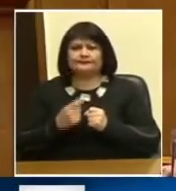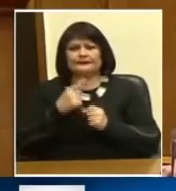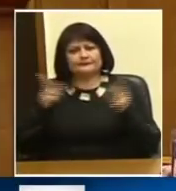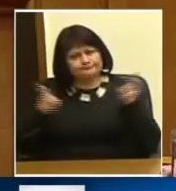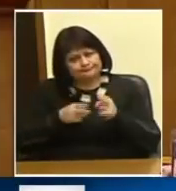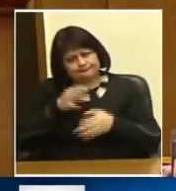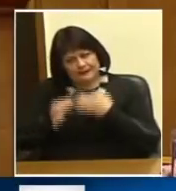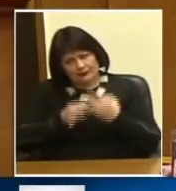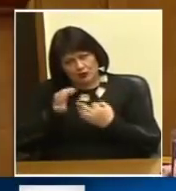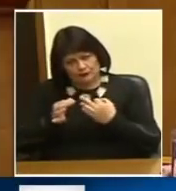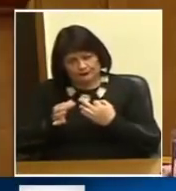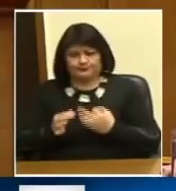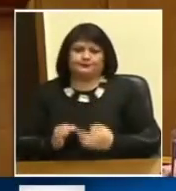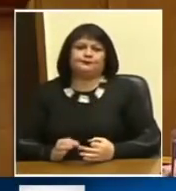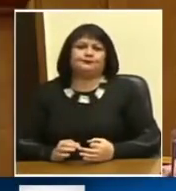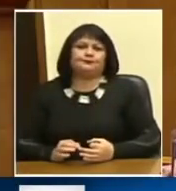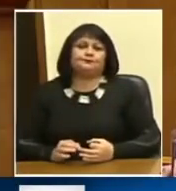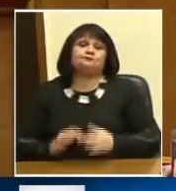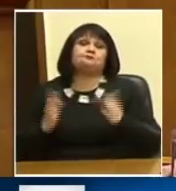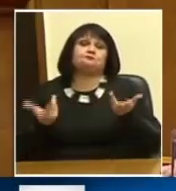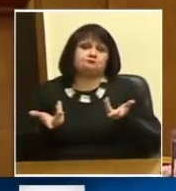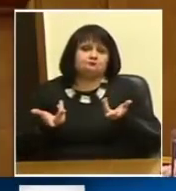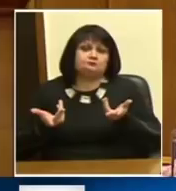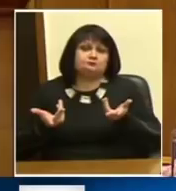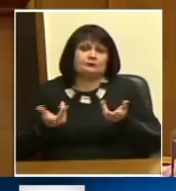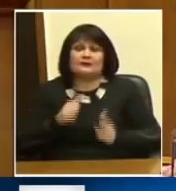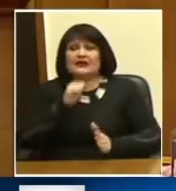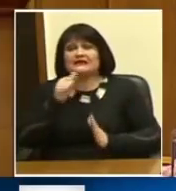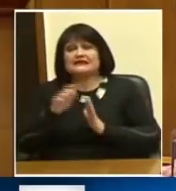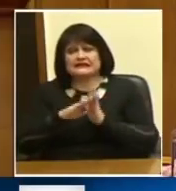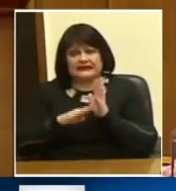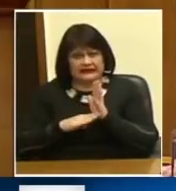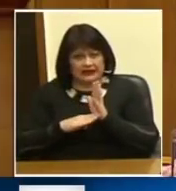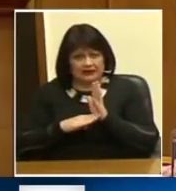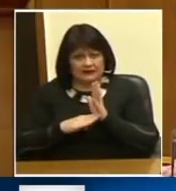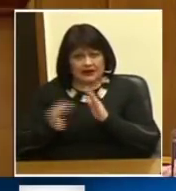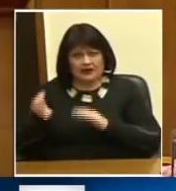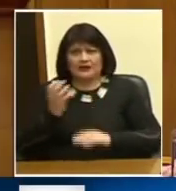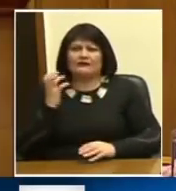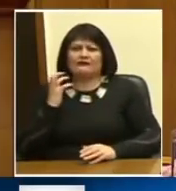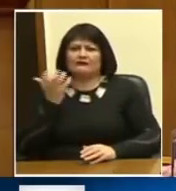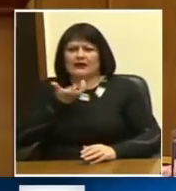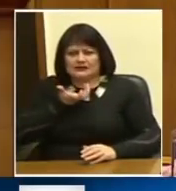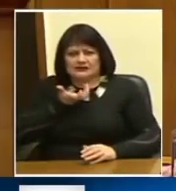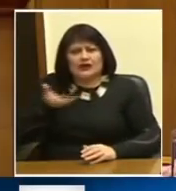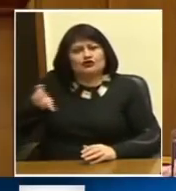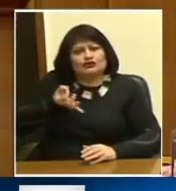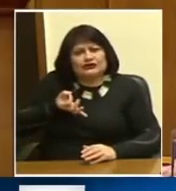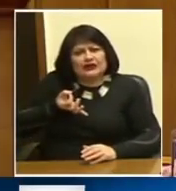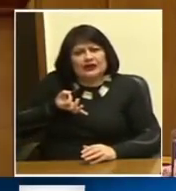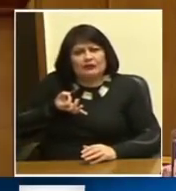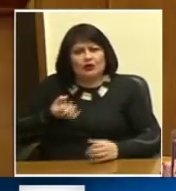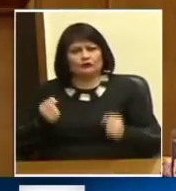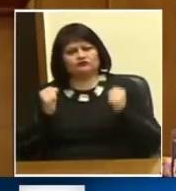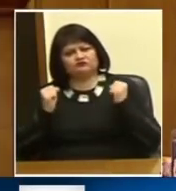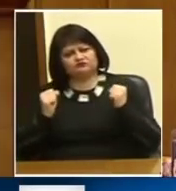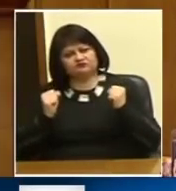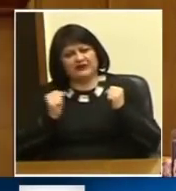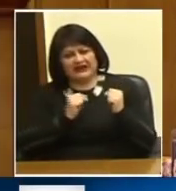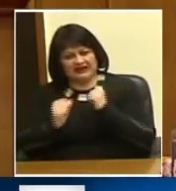σύντομα. Τελικά, το Σύνταγμα, είπε ο κύριος Βενιζέλος, αποδείχθηκε ανθεκτικό στην